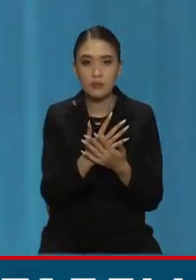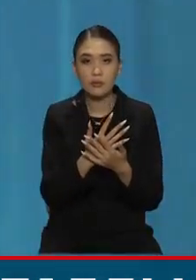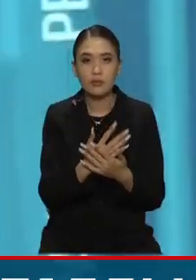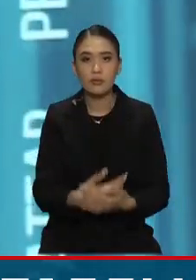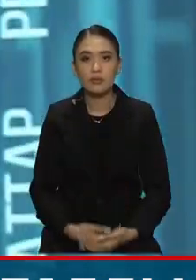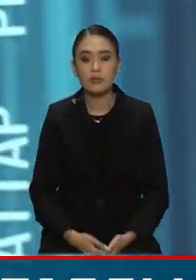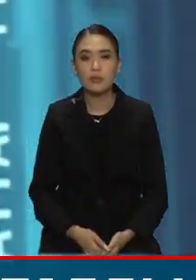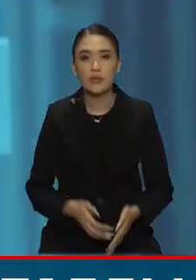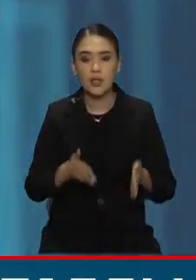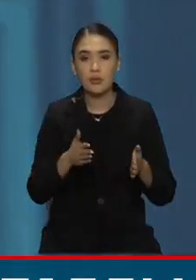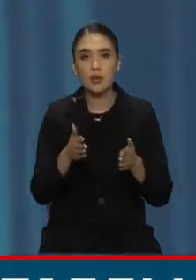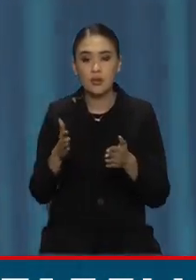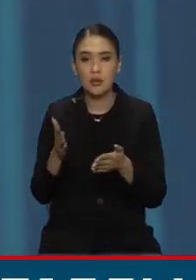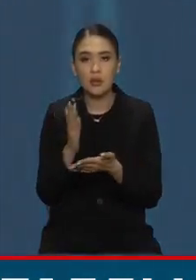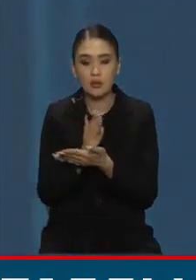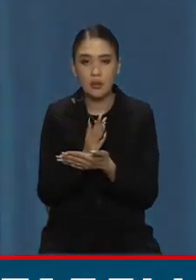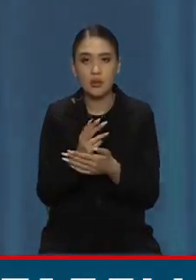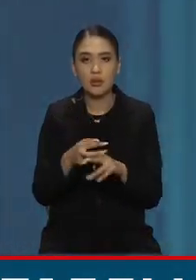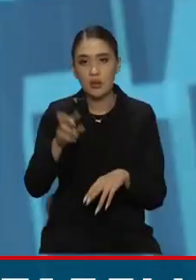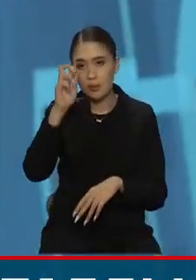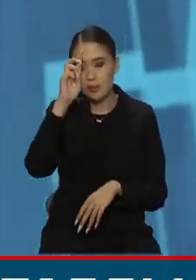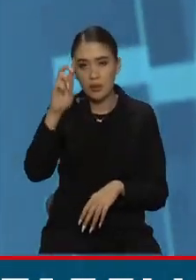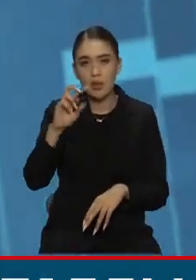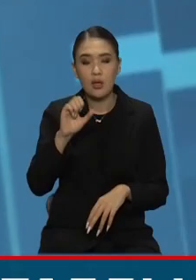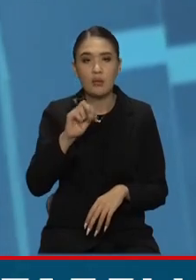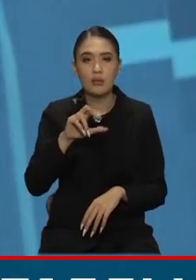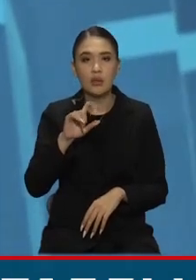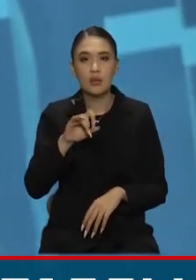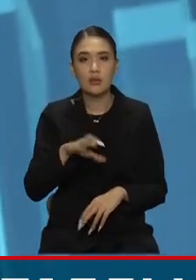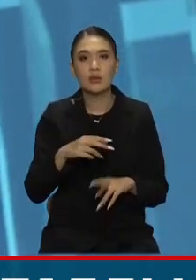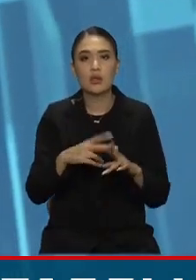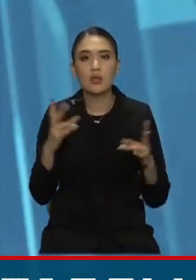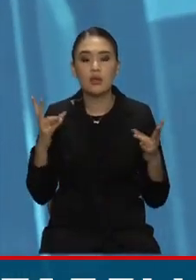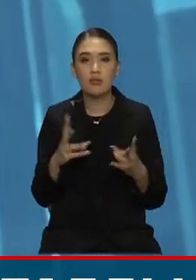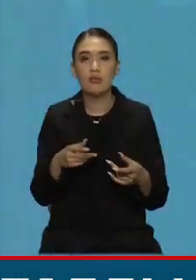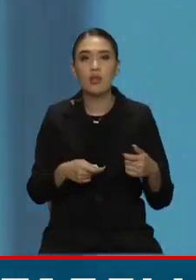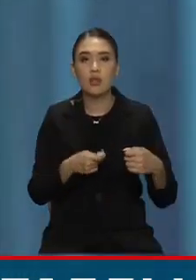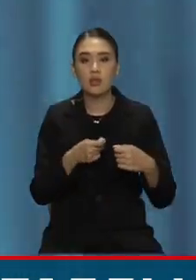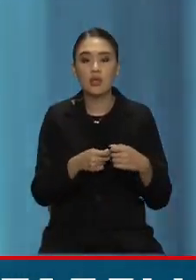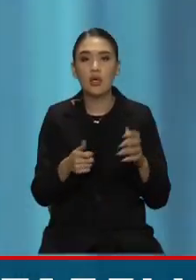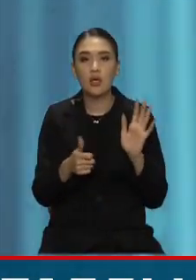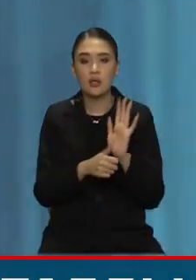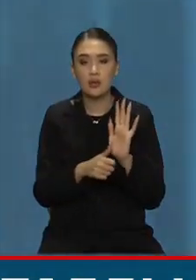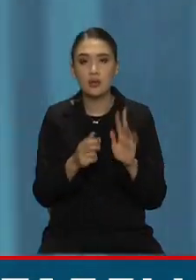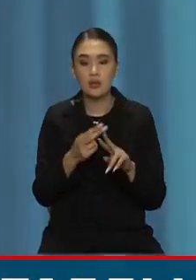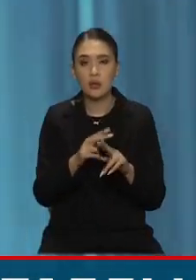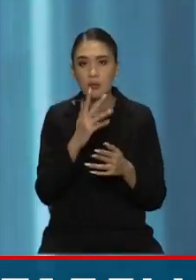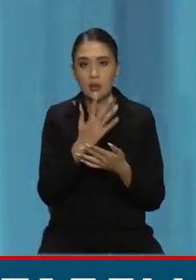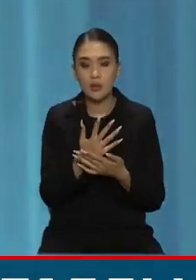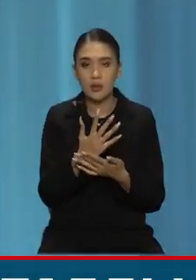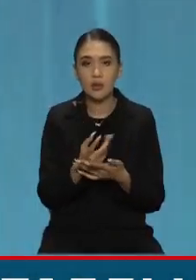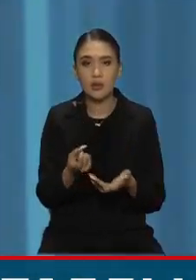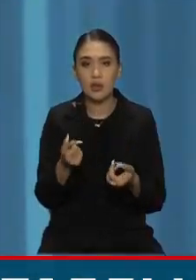салалық бағыттары. Яғни бұл мемлекеттік аппараттың қажеттіліктеріне байланысты 6 саланы айқындадық. Сол салаға